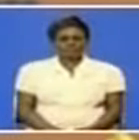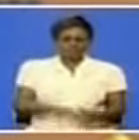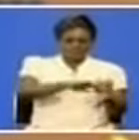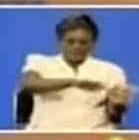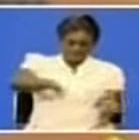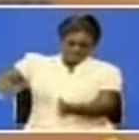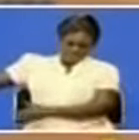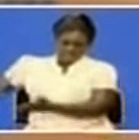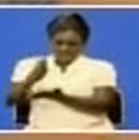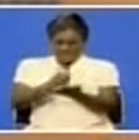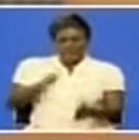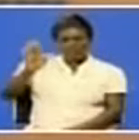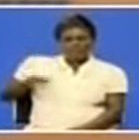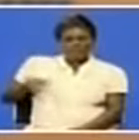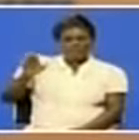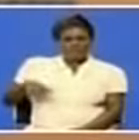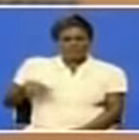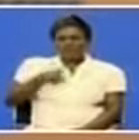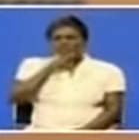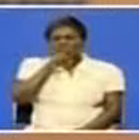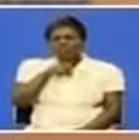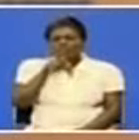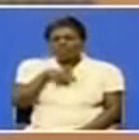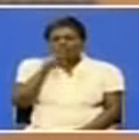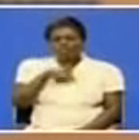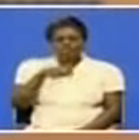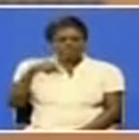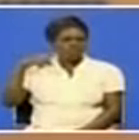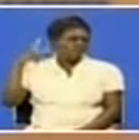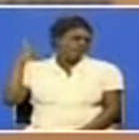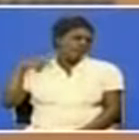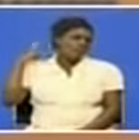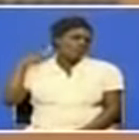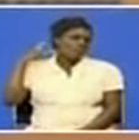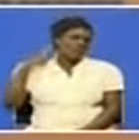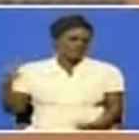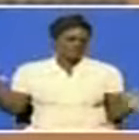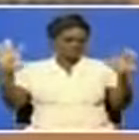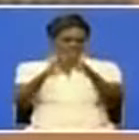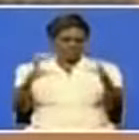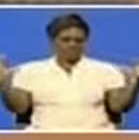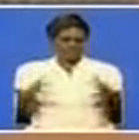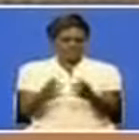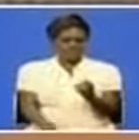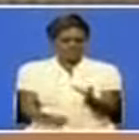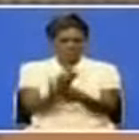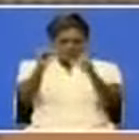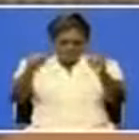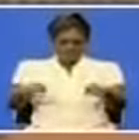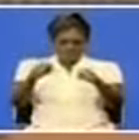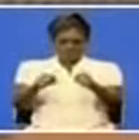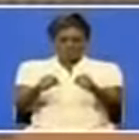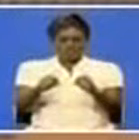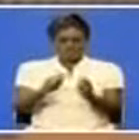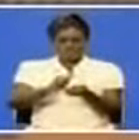Na tukiachana na hayo, baadhi ya wanawake katika mitaa ya Korogocho na Kariobangi hapa jijini Nairobi wameungana kwenye kikundi cha Twaweza katika juhudi